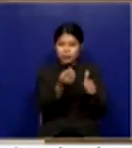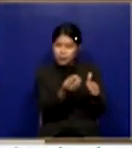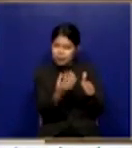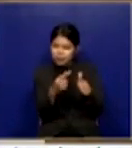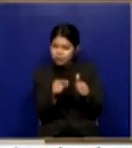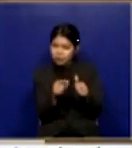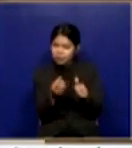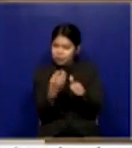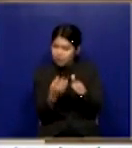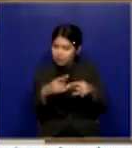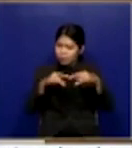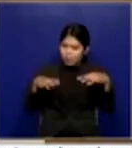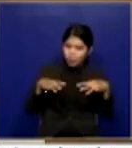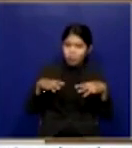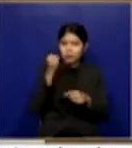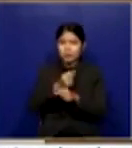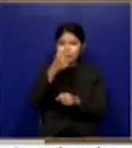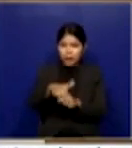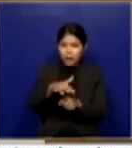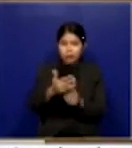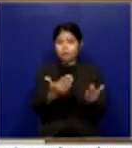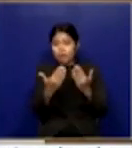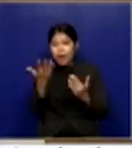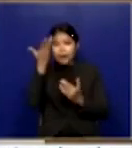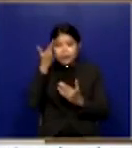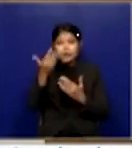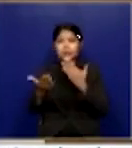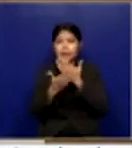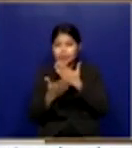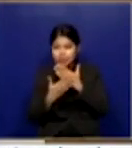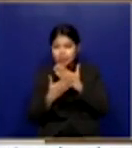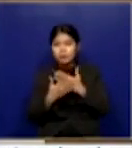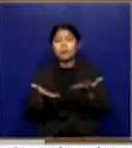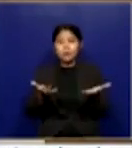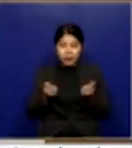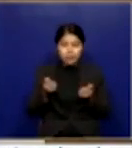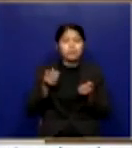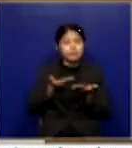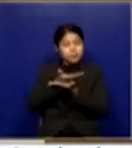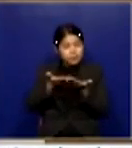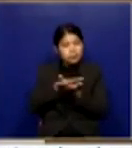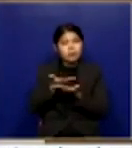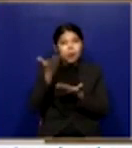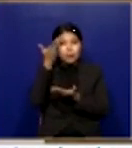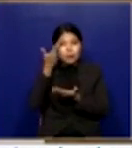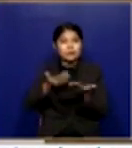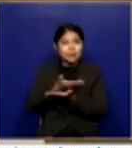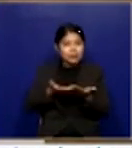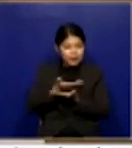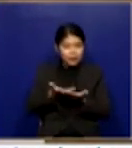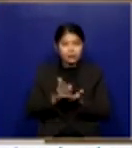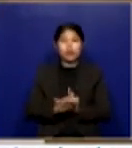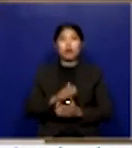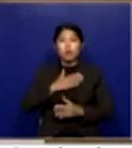กับสถานการณ์หรือมีข้อจำกัดหรือเป็นข้อคิดเป็นการเตือนผมก็จะขอเล่าให้พี่ลานะครับถ้าประธานครับ